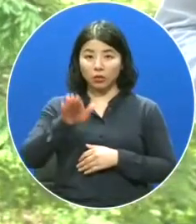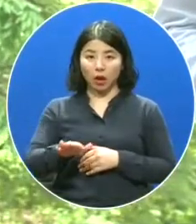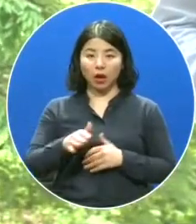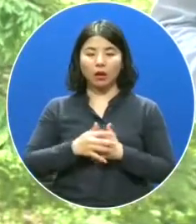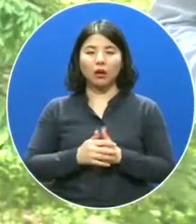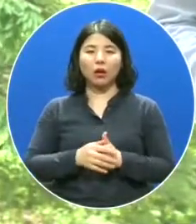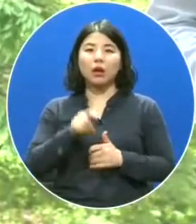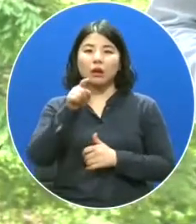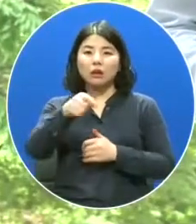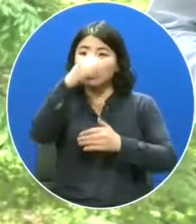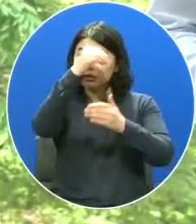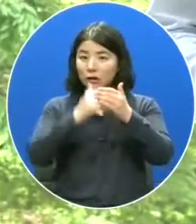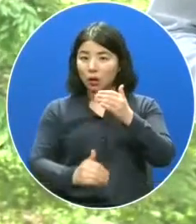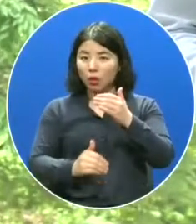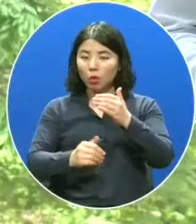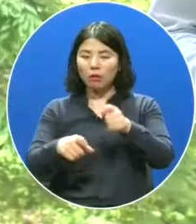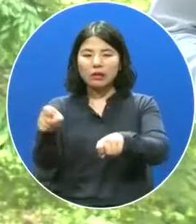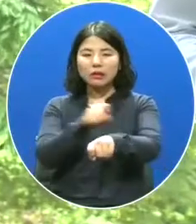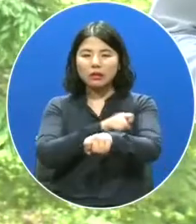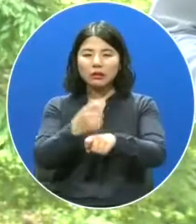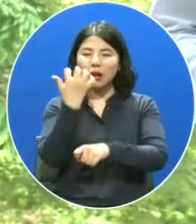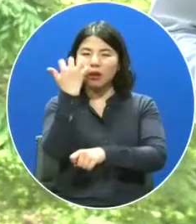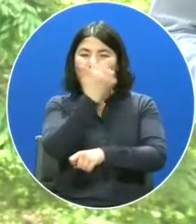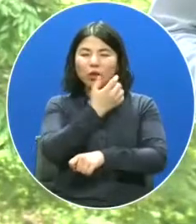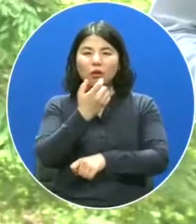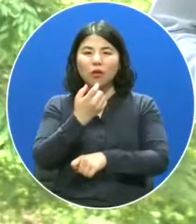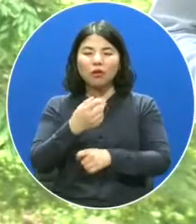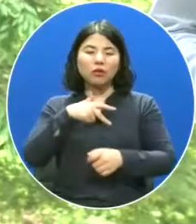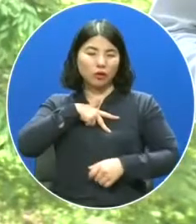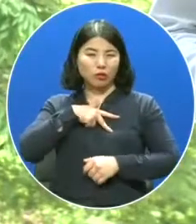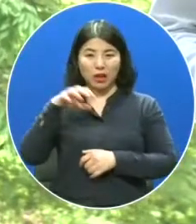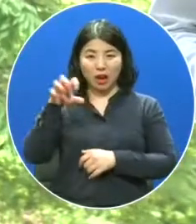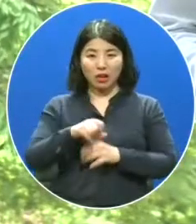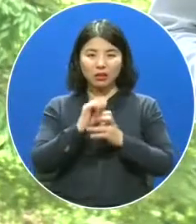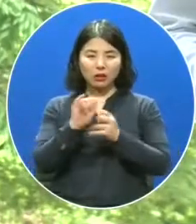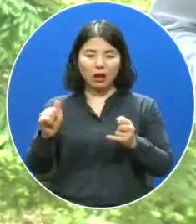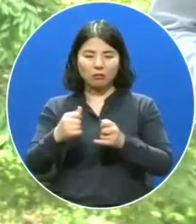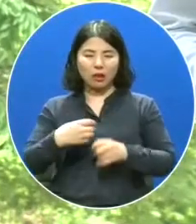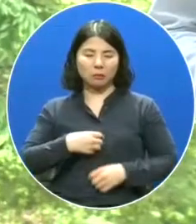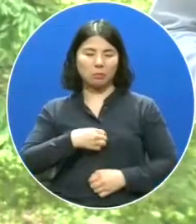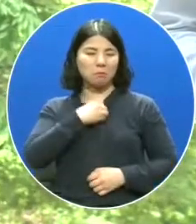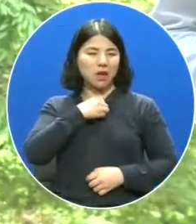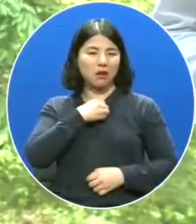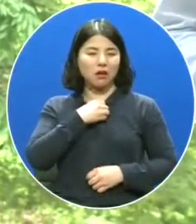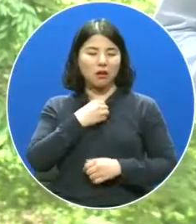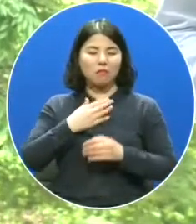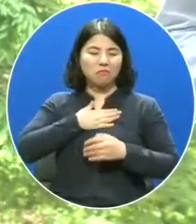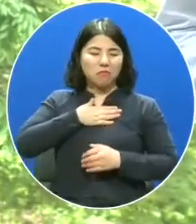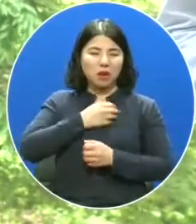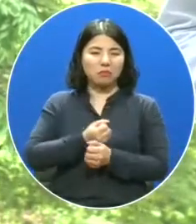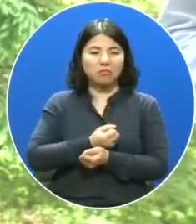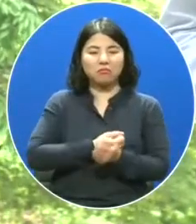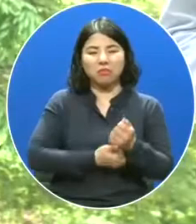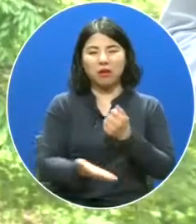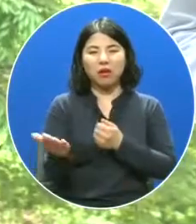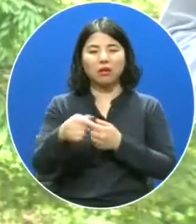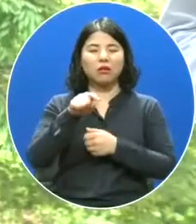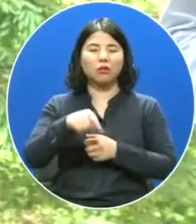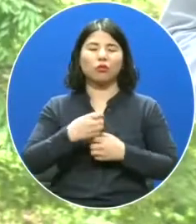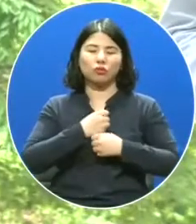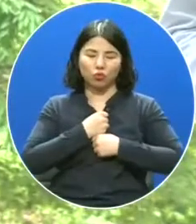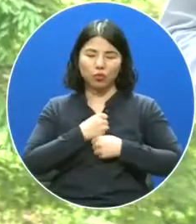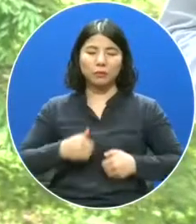하지만 해당 내용이 특정 성 정체성을 가진 사람들의 혐오 정서로 번지는 것은 주의해야